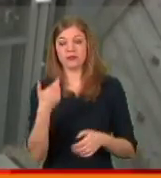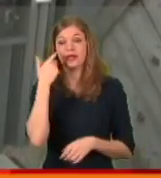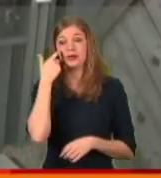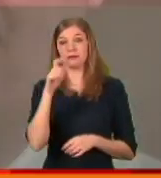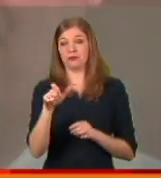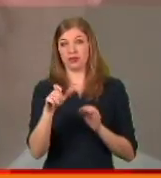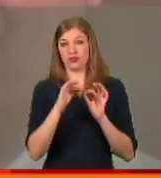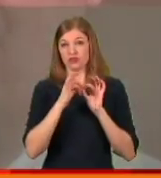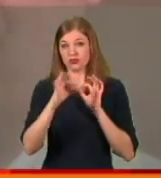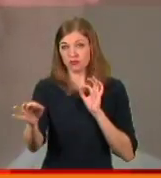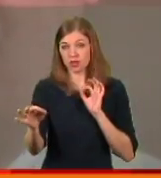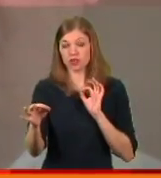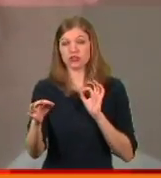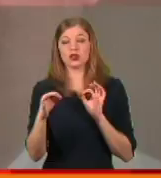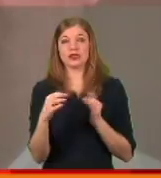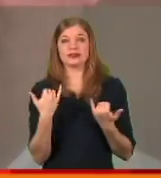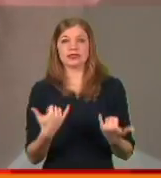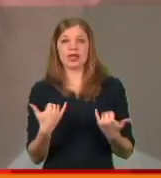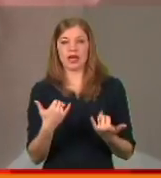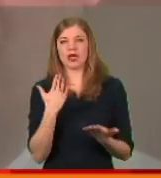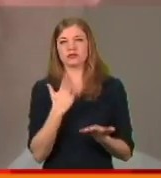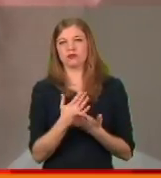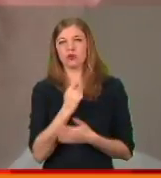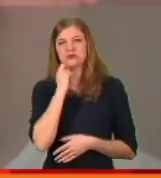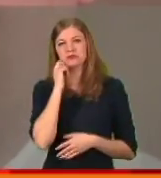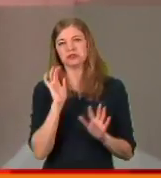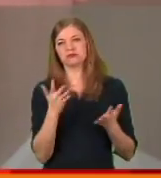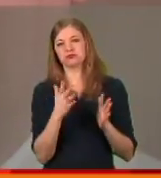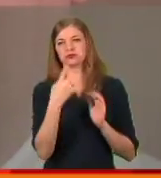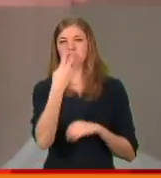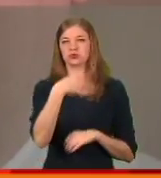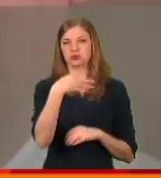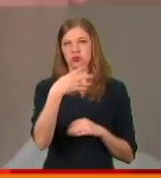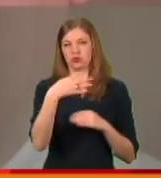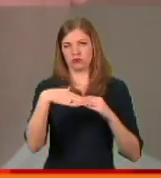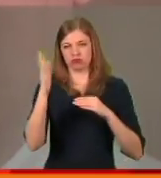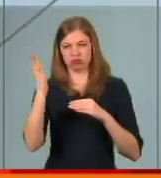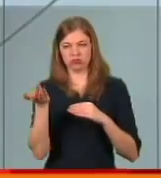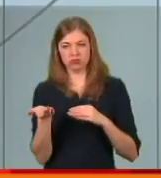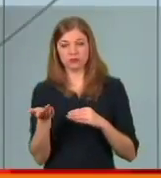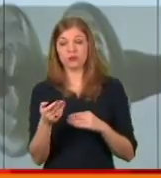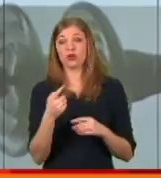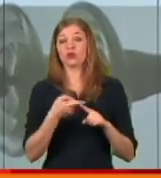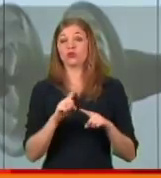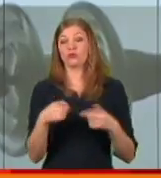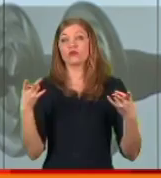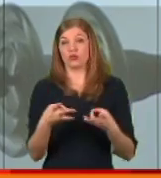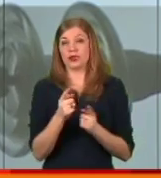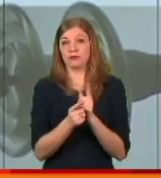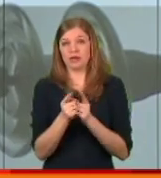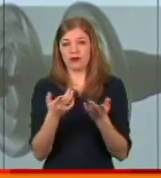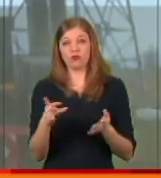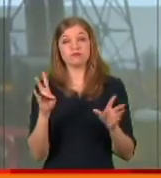Більшість мереж зараз мають вік від 40 років вище. Тож, потрібна реформа.